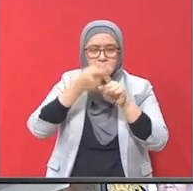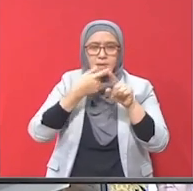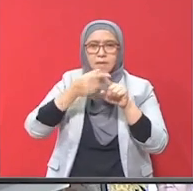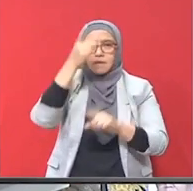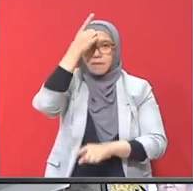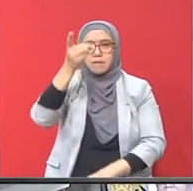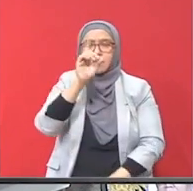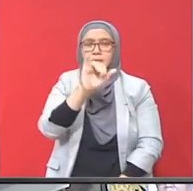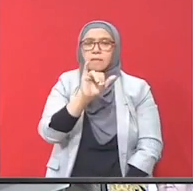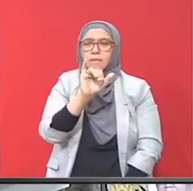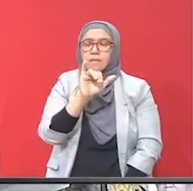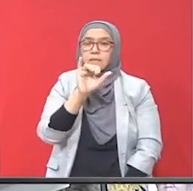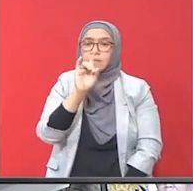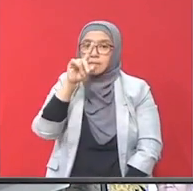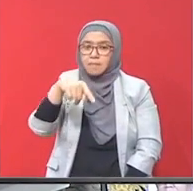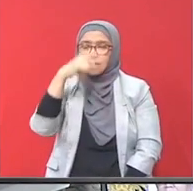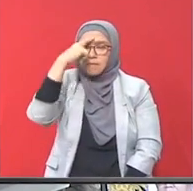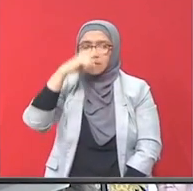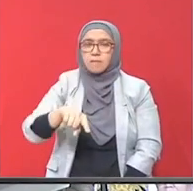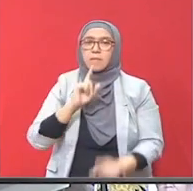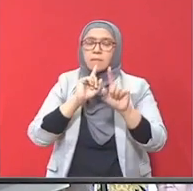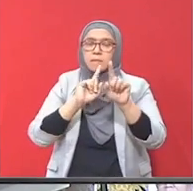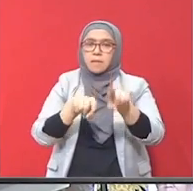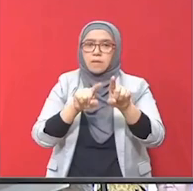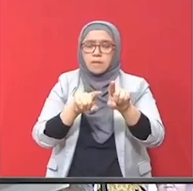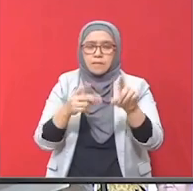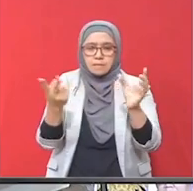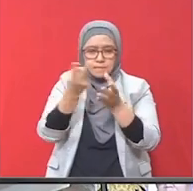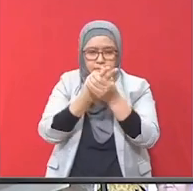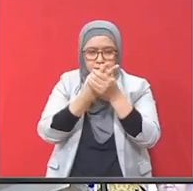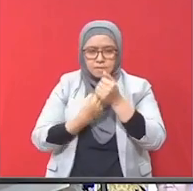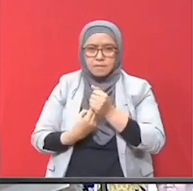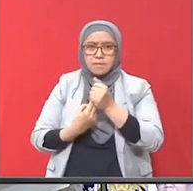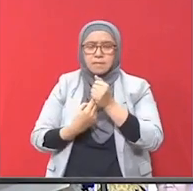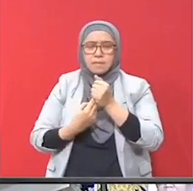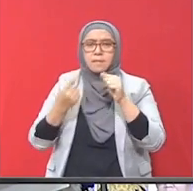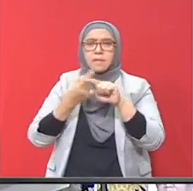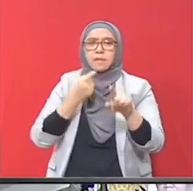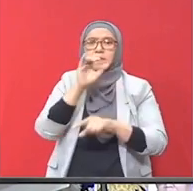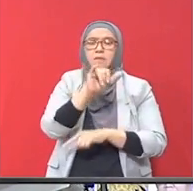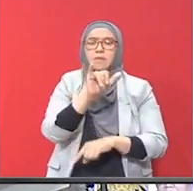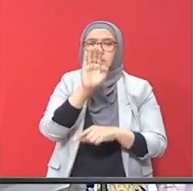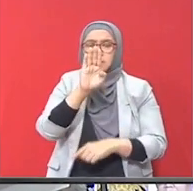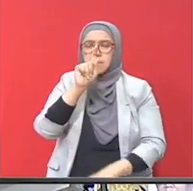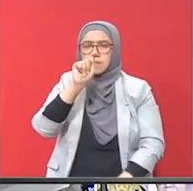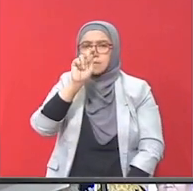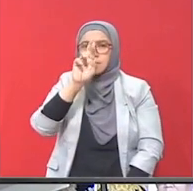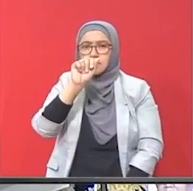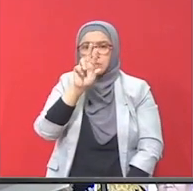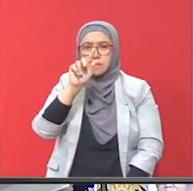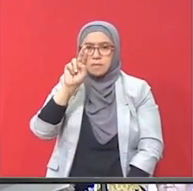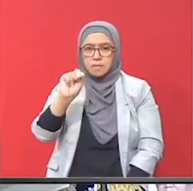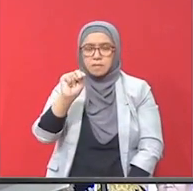menjawab soalnya format default ini bersih kali dengan soalan-soalan daripada yang bormat tuaran bertaruh